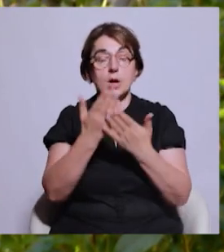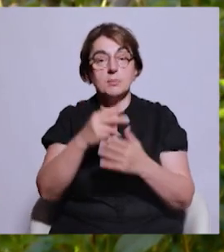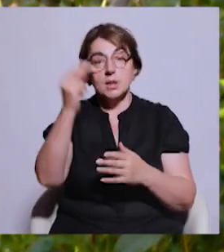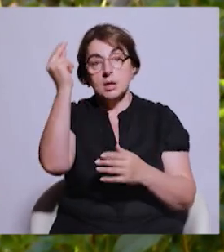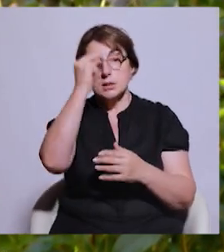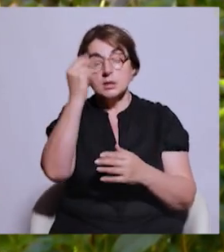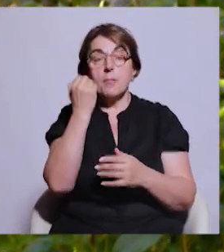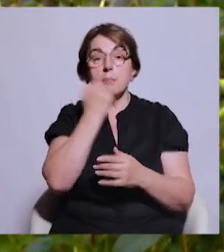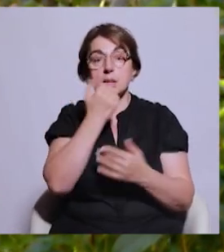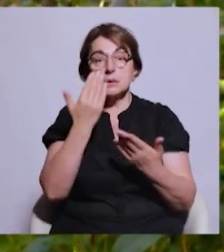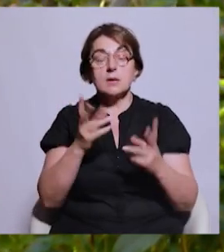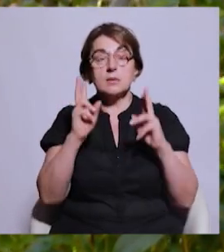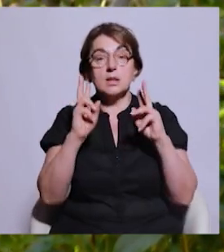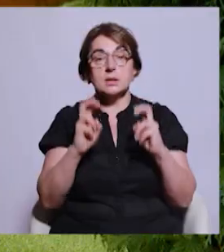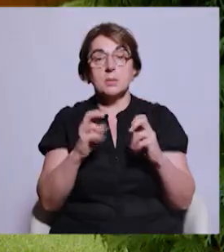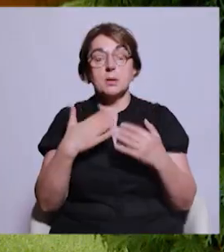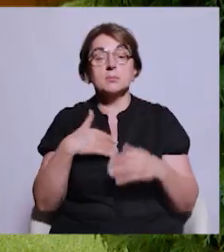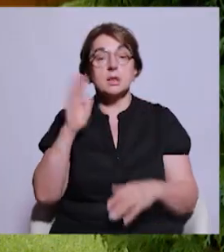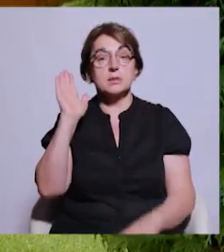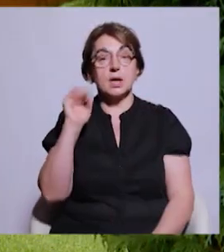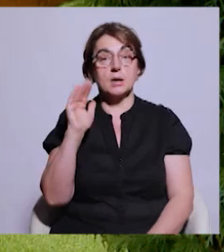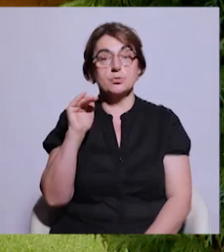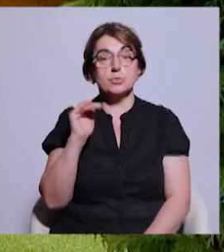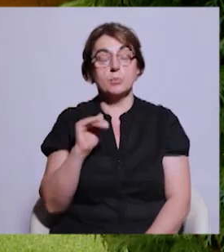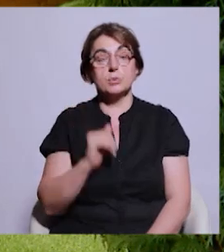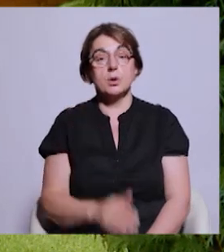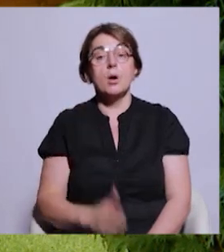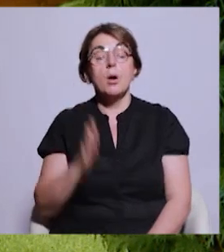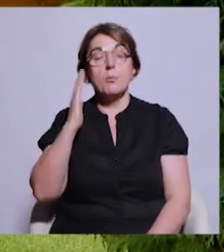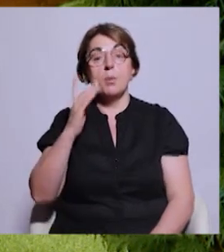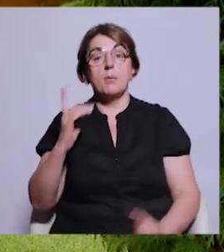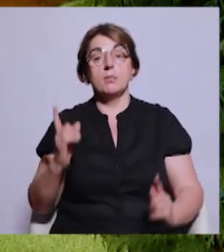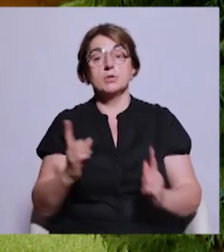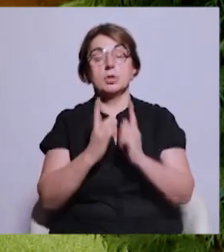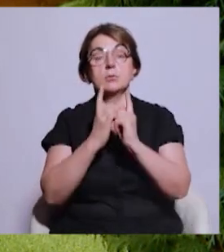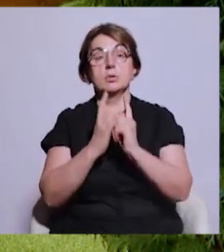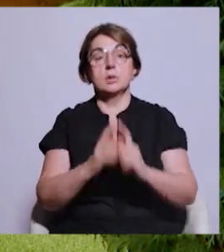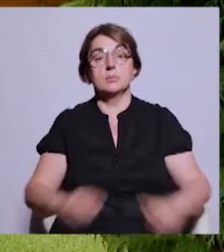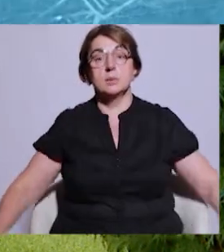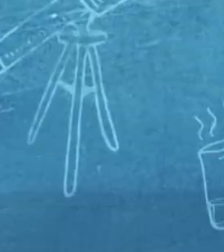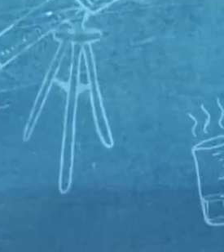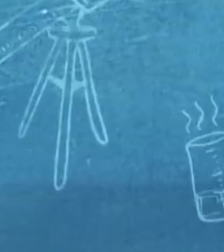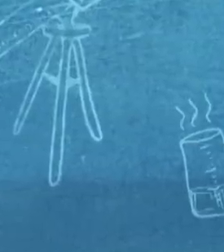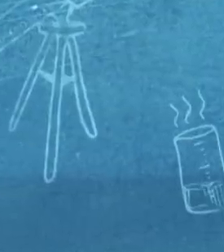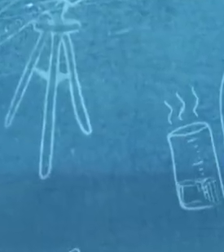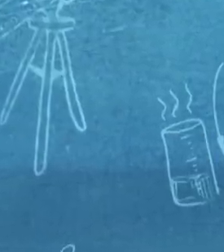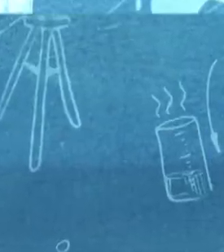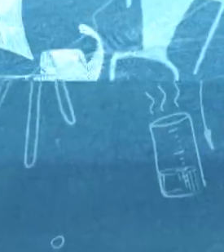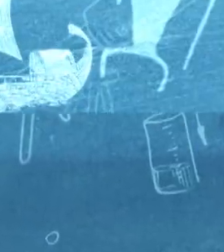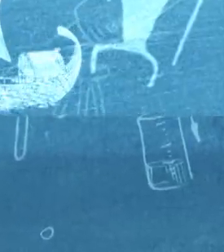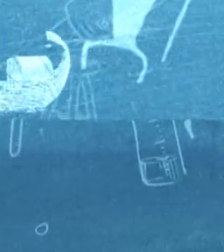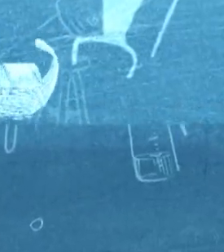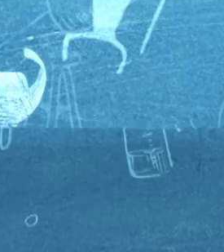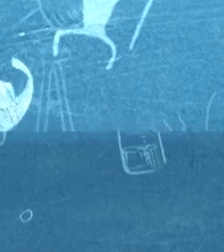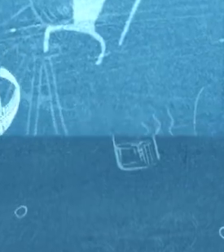ამით ნასწავლი მასალა და დღევანდელი თემა. Მინდა დაგემშვიდობოთ მომავალ შეხვედრამდე.